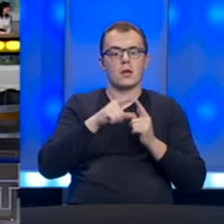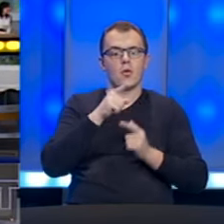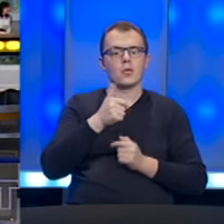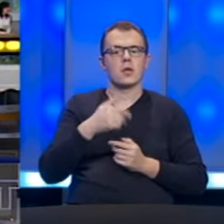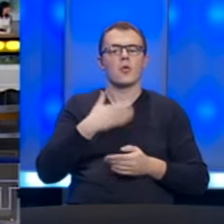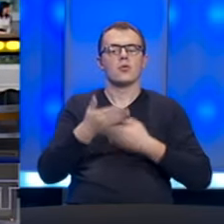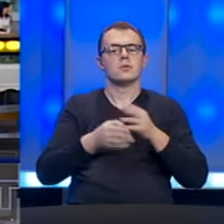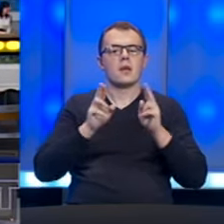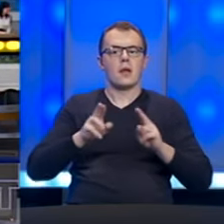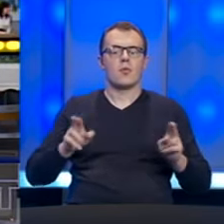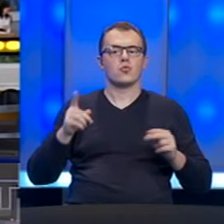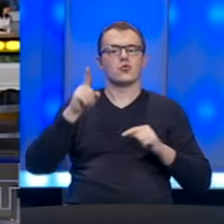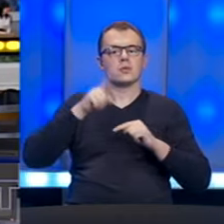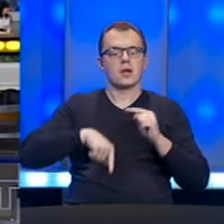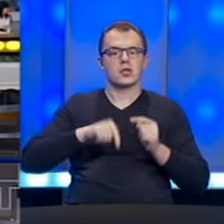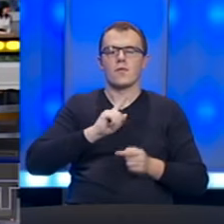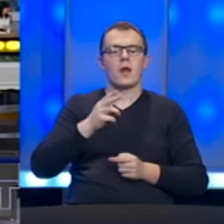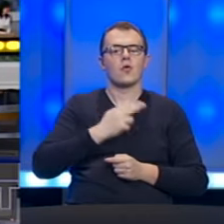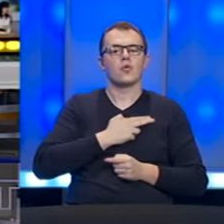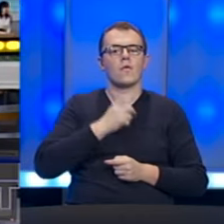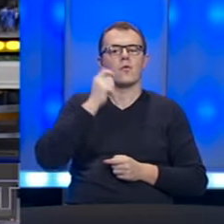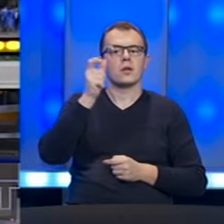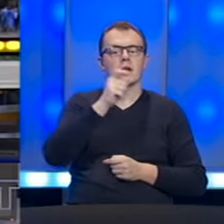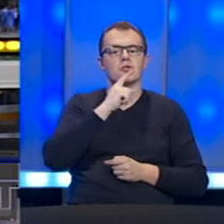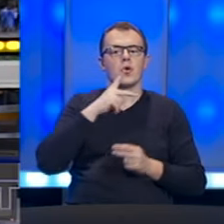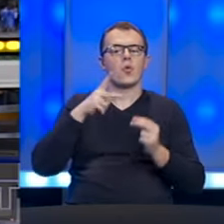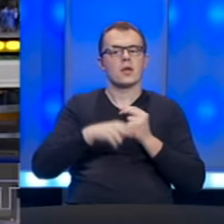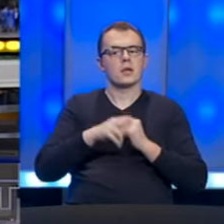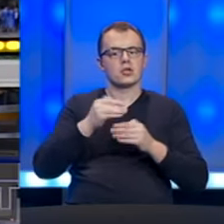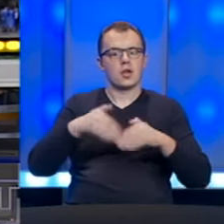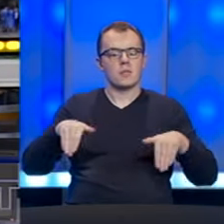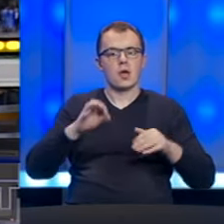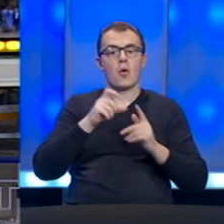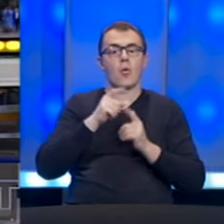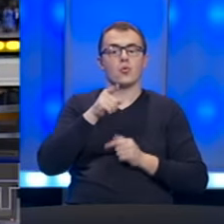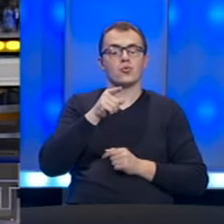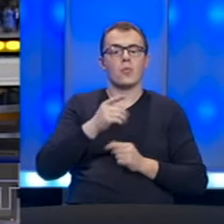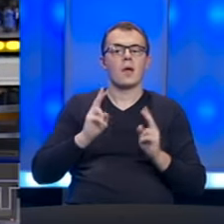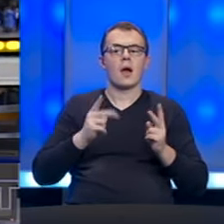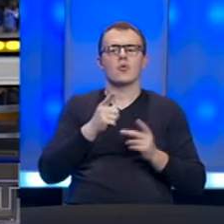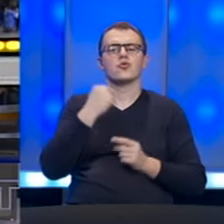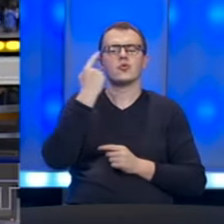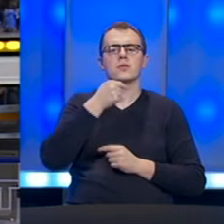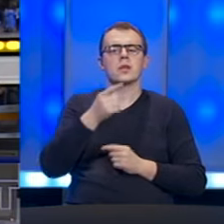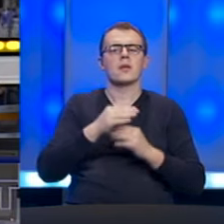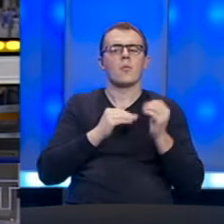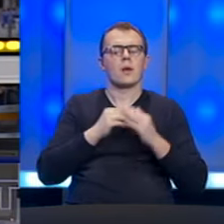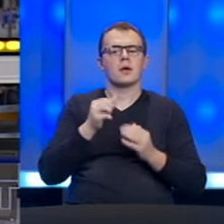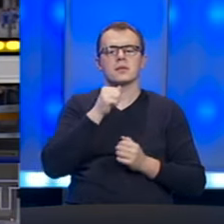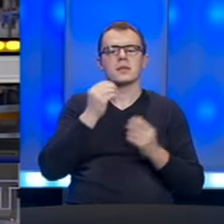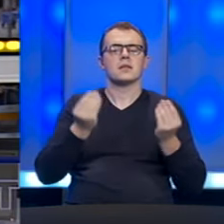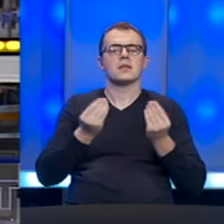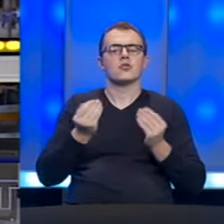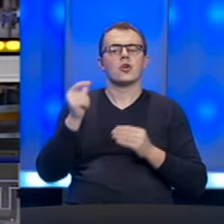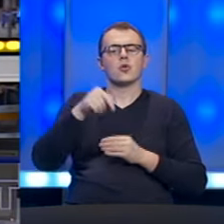se na mogućnost kažnjavanja neodgovornih građana koji krše mjere. O tome kako će to izgledati u praksi i zašto je